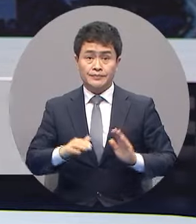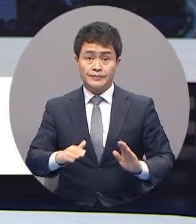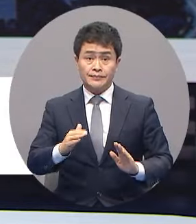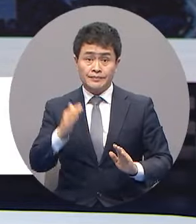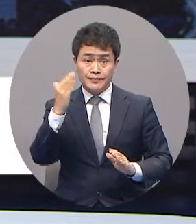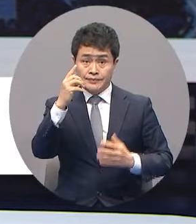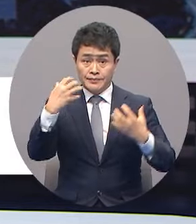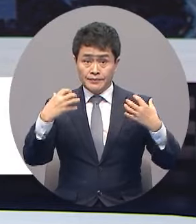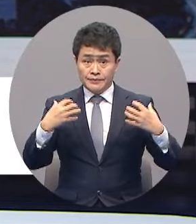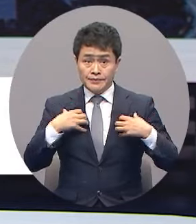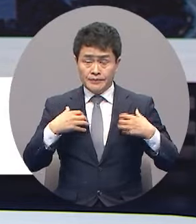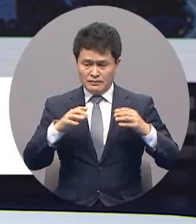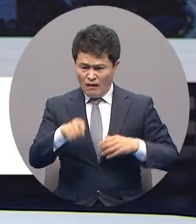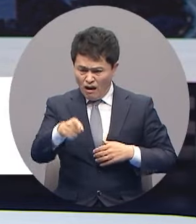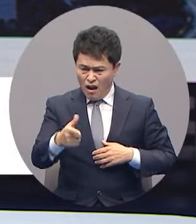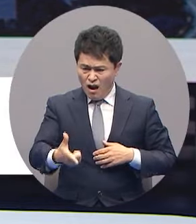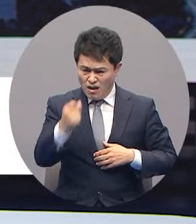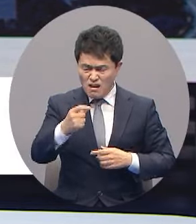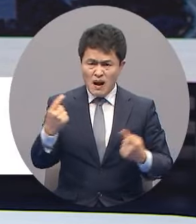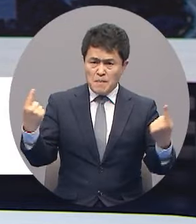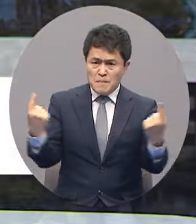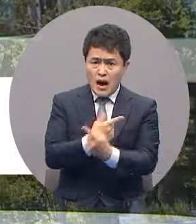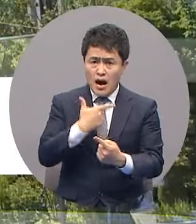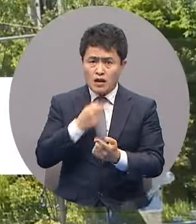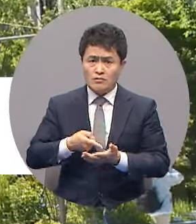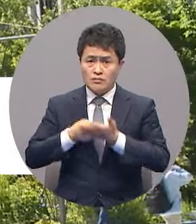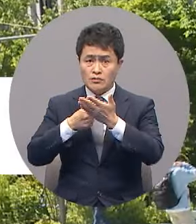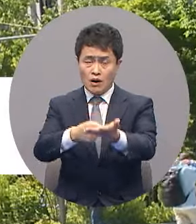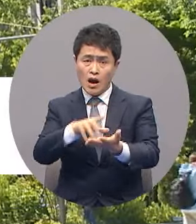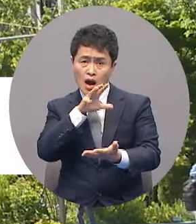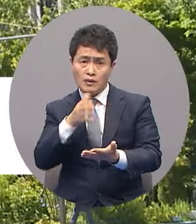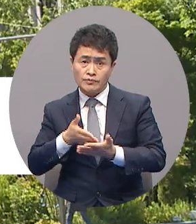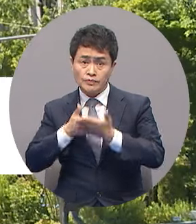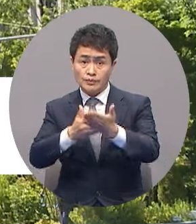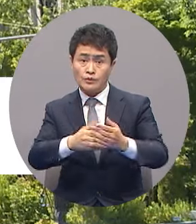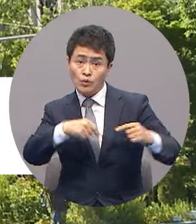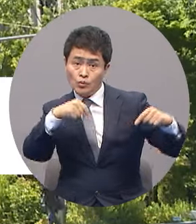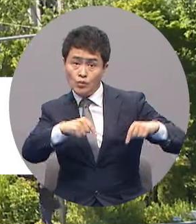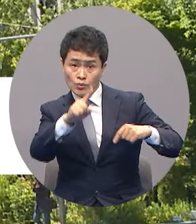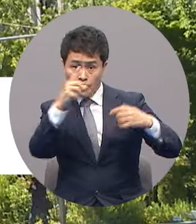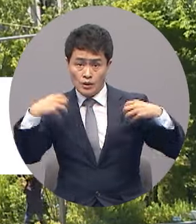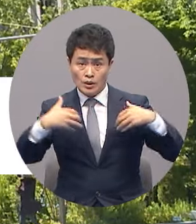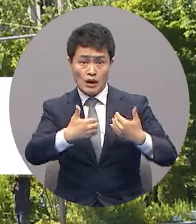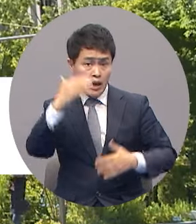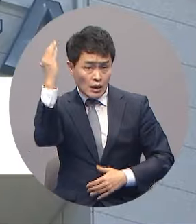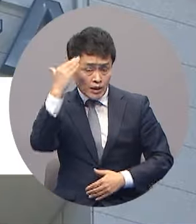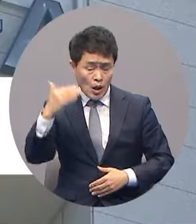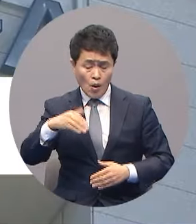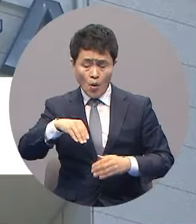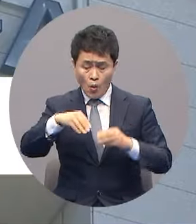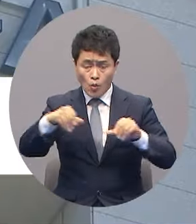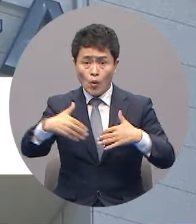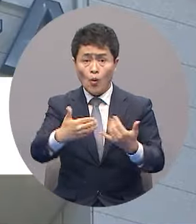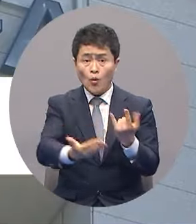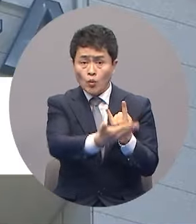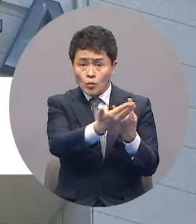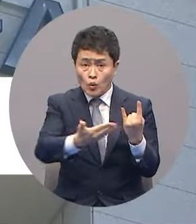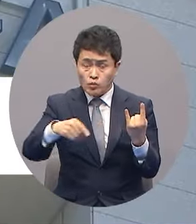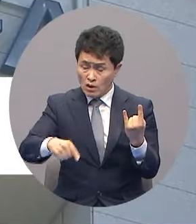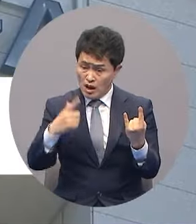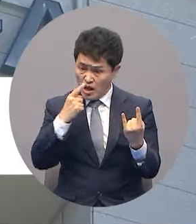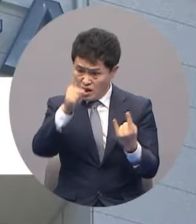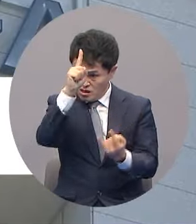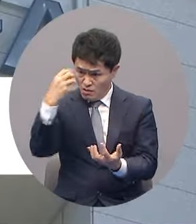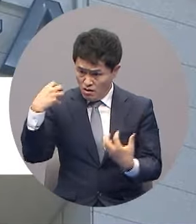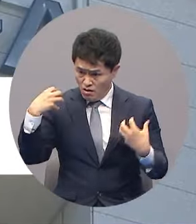우리 정부는 즉각 철회할 것을 촉구한다 강력히 항의했습니다 외교부는 대한민국의 고유영토인 독도에 대한 일본